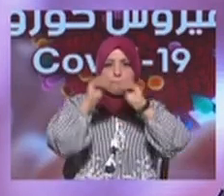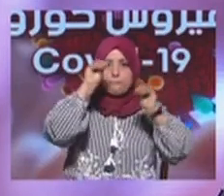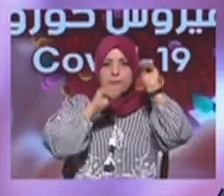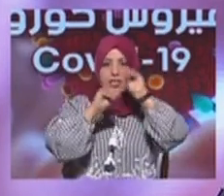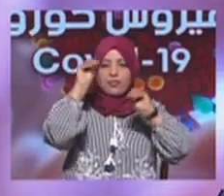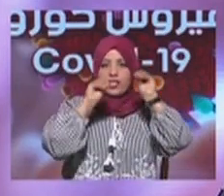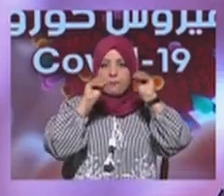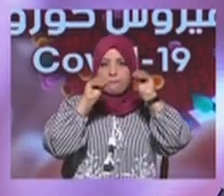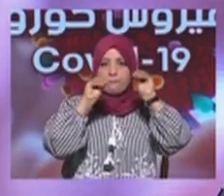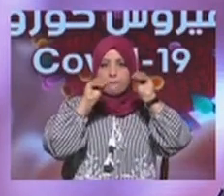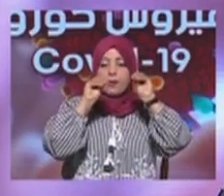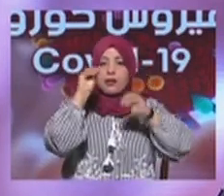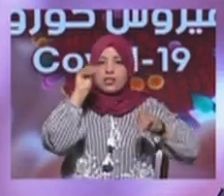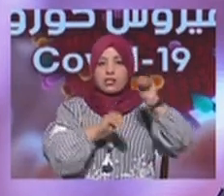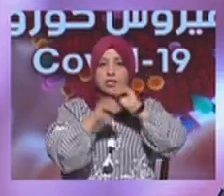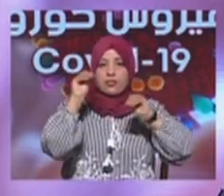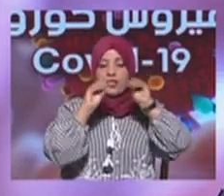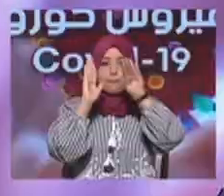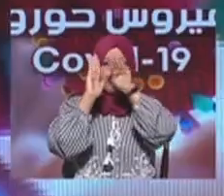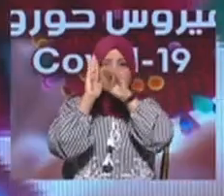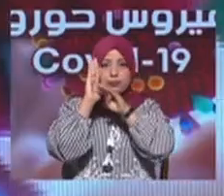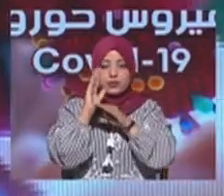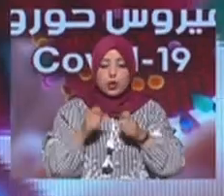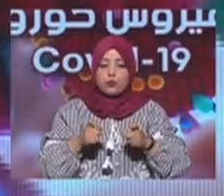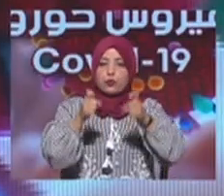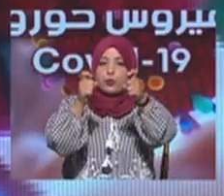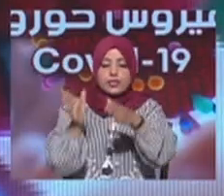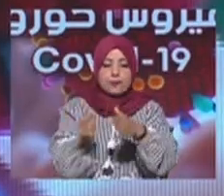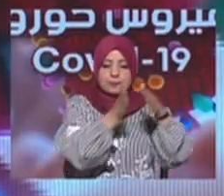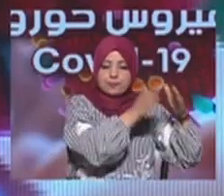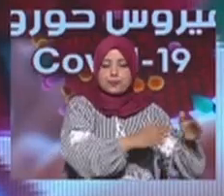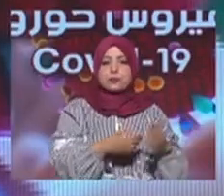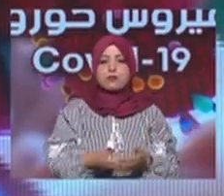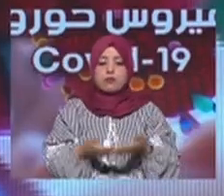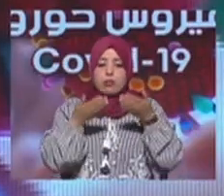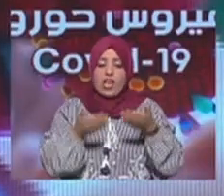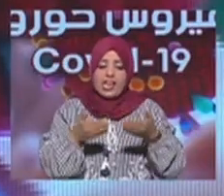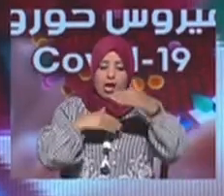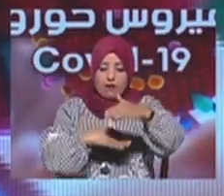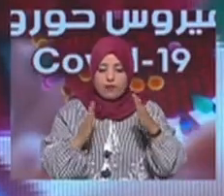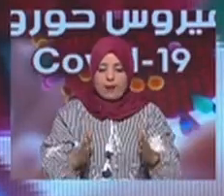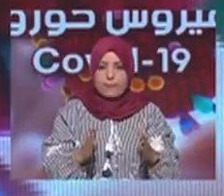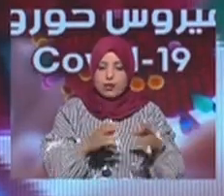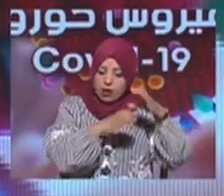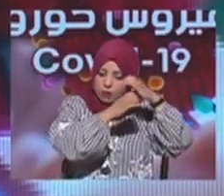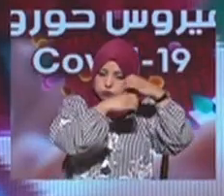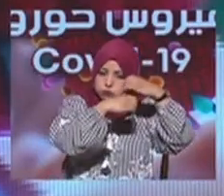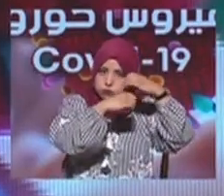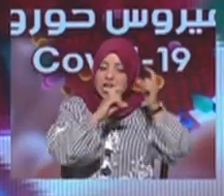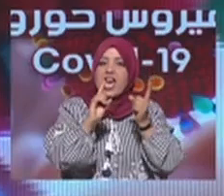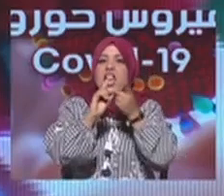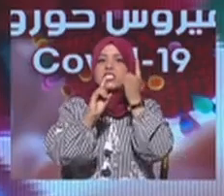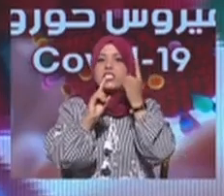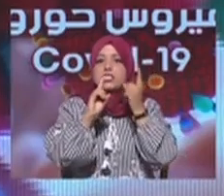فيها يظهر لي أمين سليم ورا شوية الحكاية هو نحن في المخبر المرجعي نعملوا في التسلسل الجيني